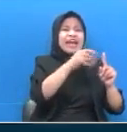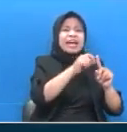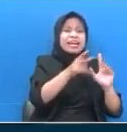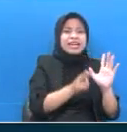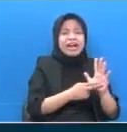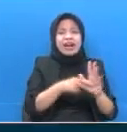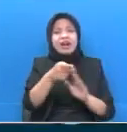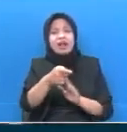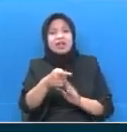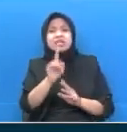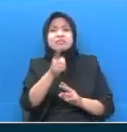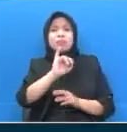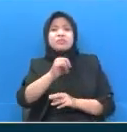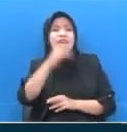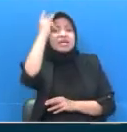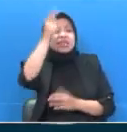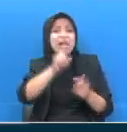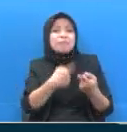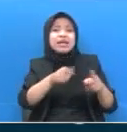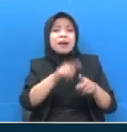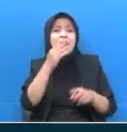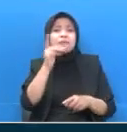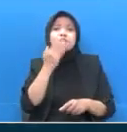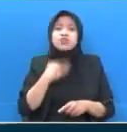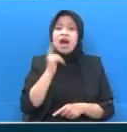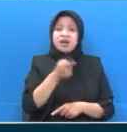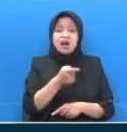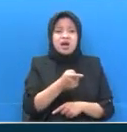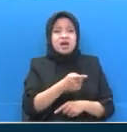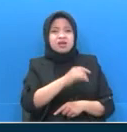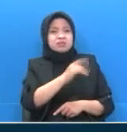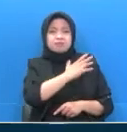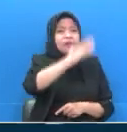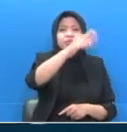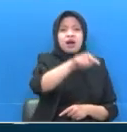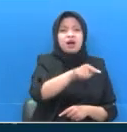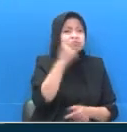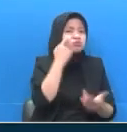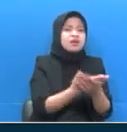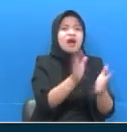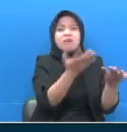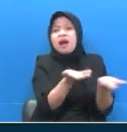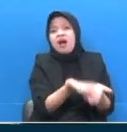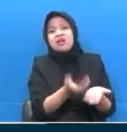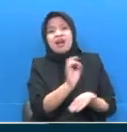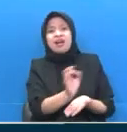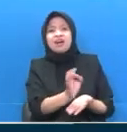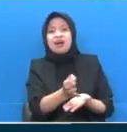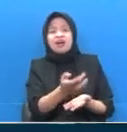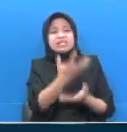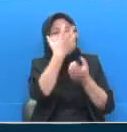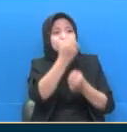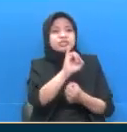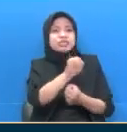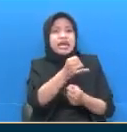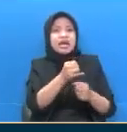rencana menikah, justru itu kan membantah apa yang disampaikan. Dan ini yang ingin saya tegaskan.